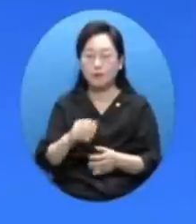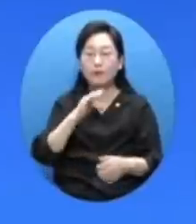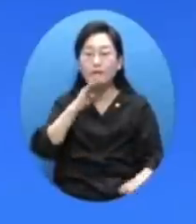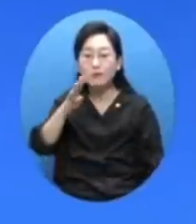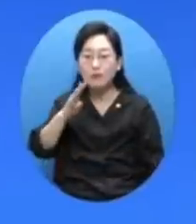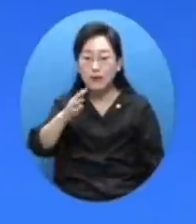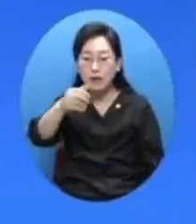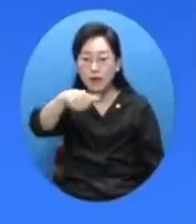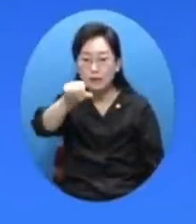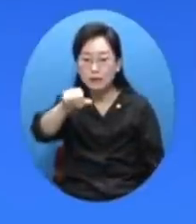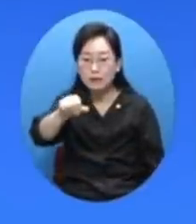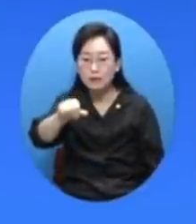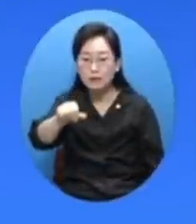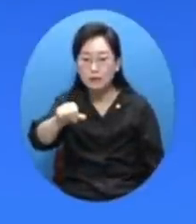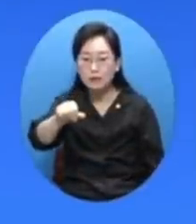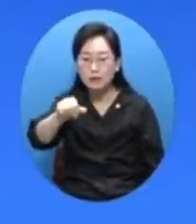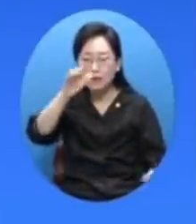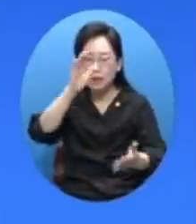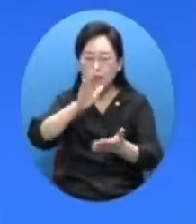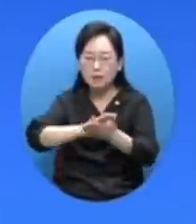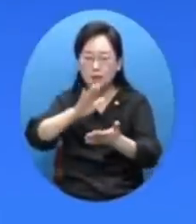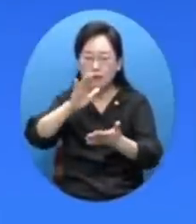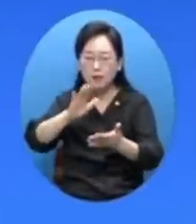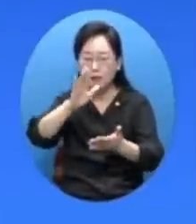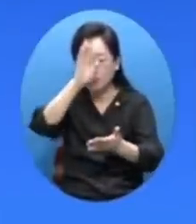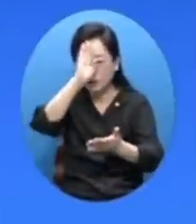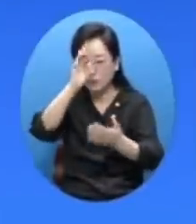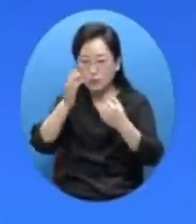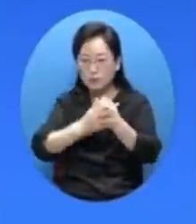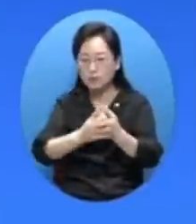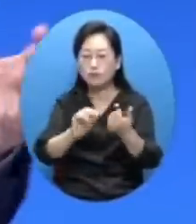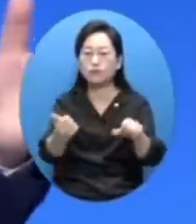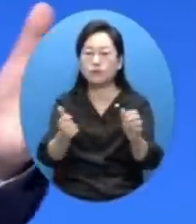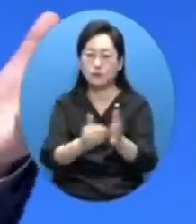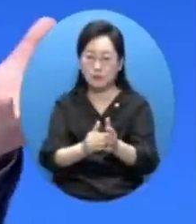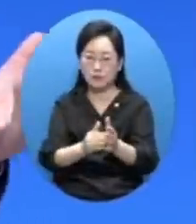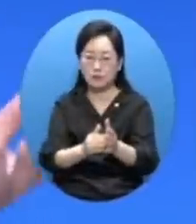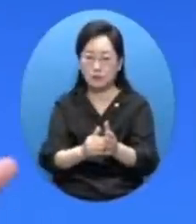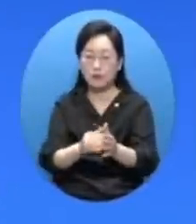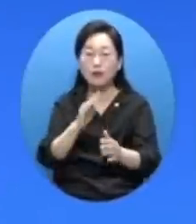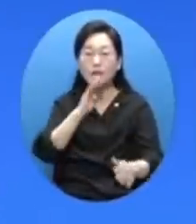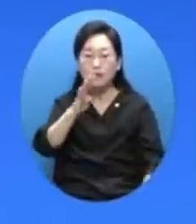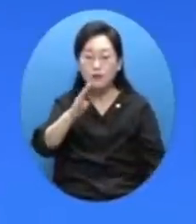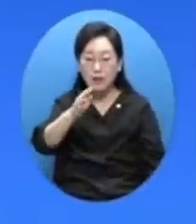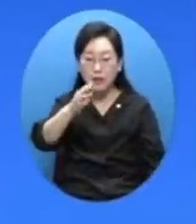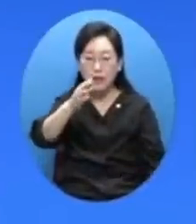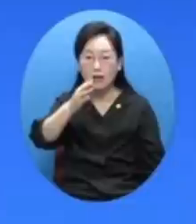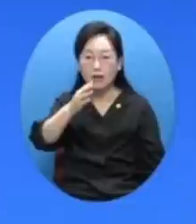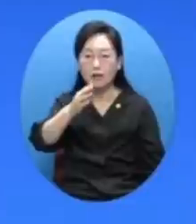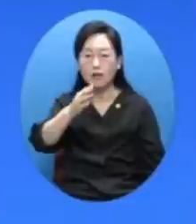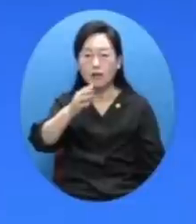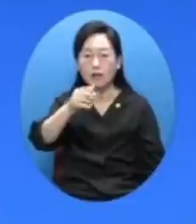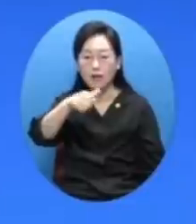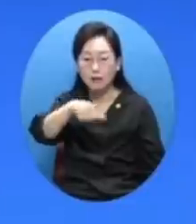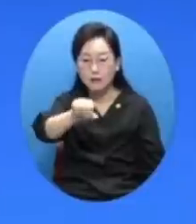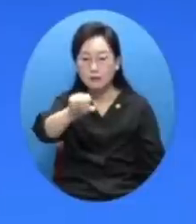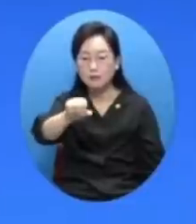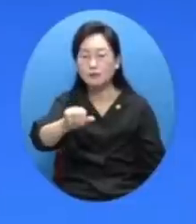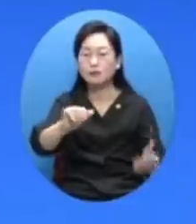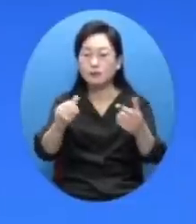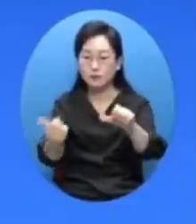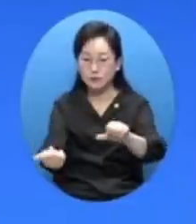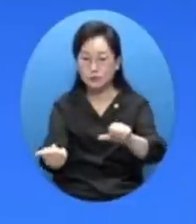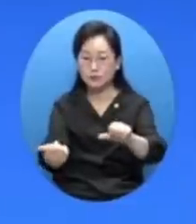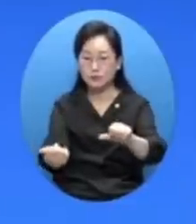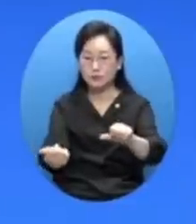아들이 성홍열로 세상을 떠납니다 그러니까 내 살잖아요 아들도 잃었고